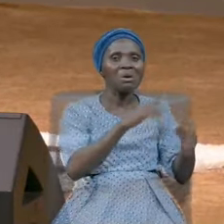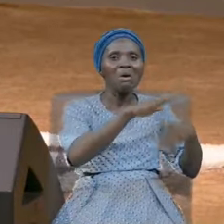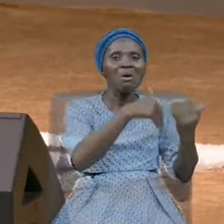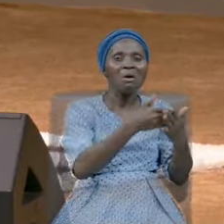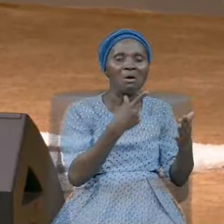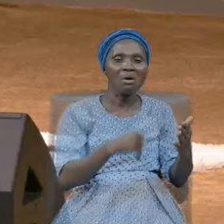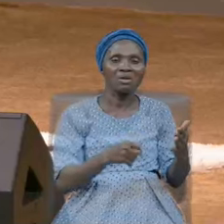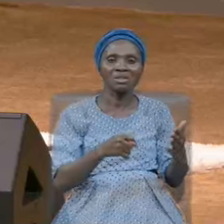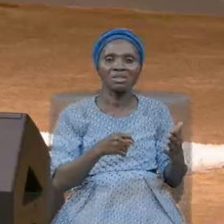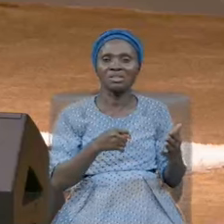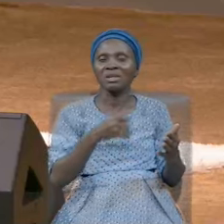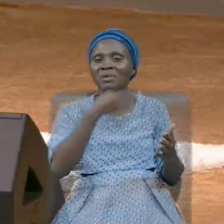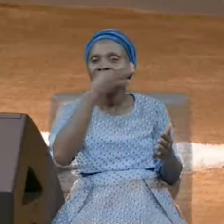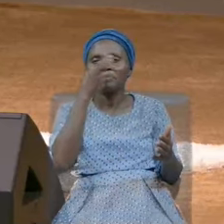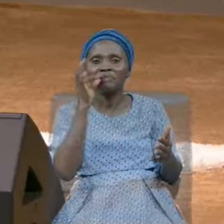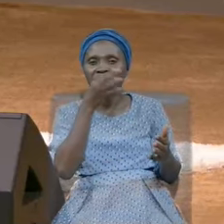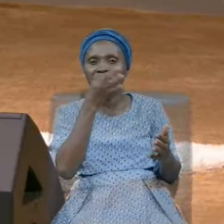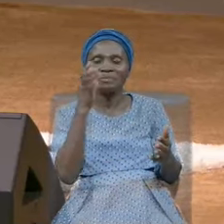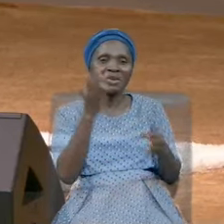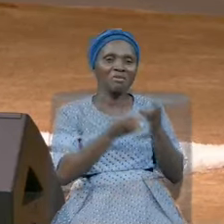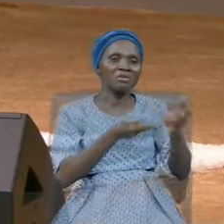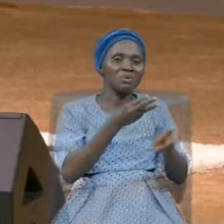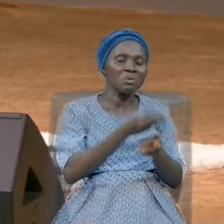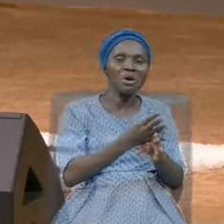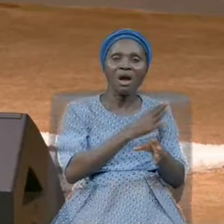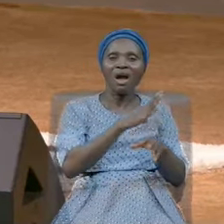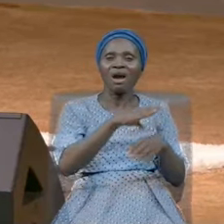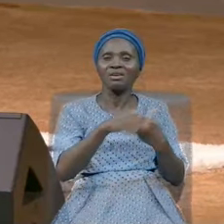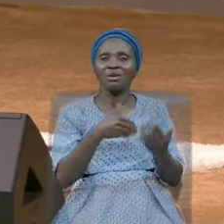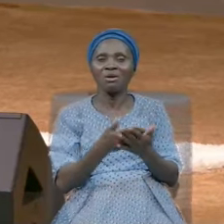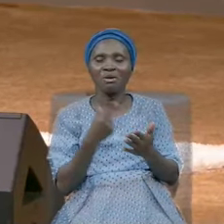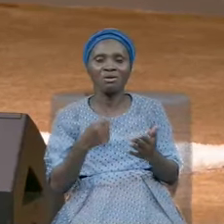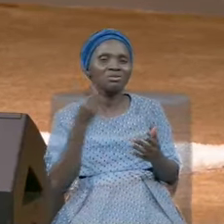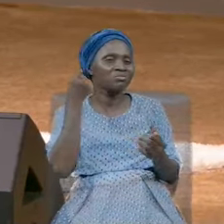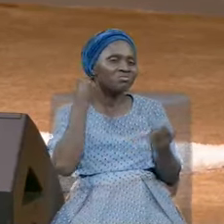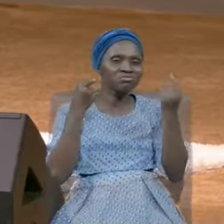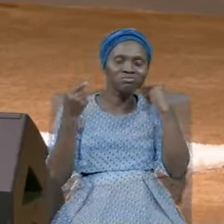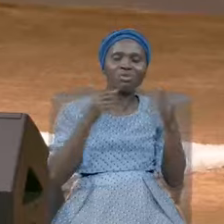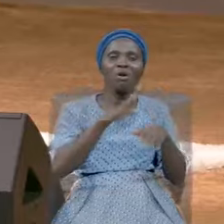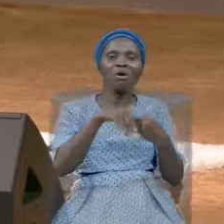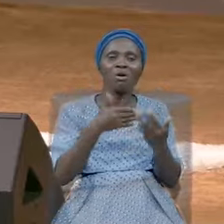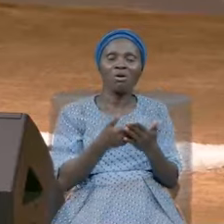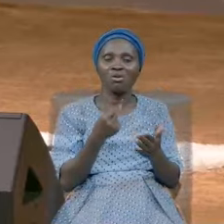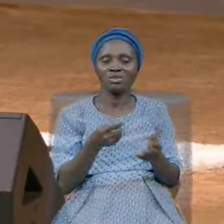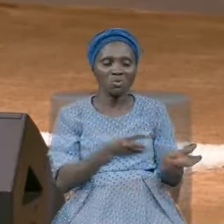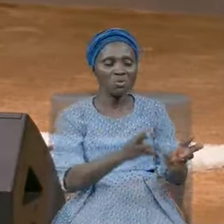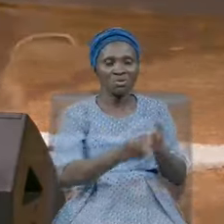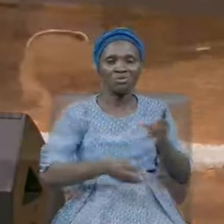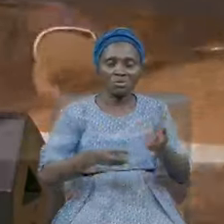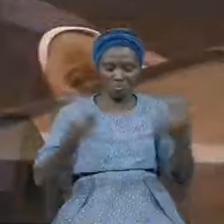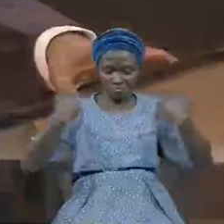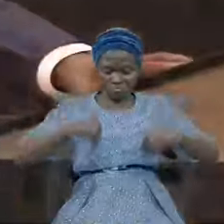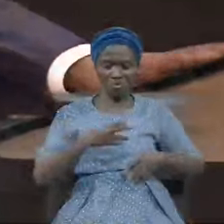les bijoux du monde, les maquillages du monde. Satan sait qu'il ne peut pas venir te tenter avec